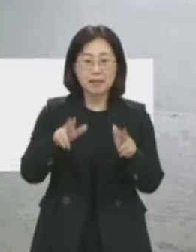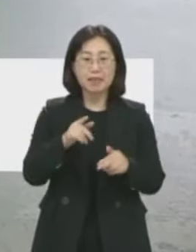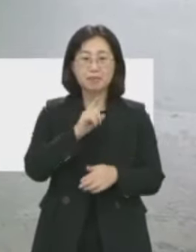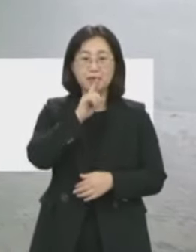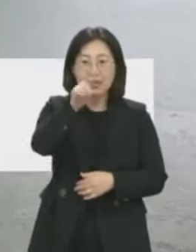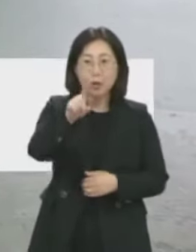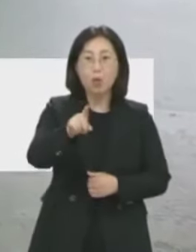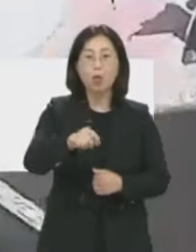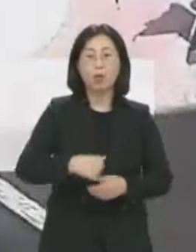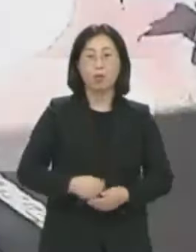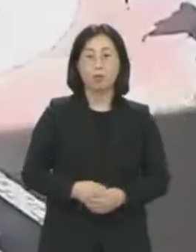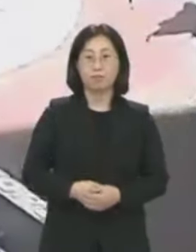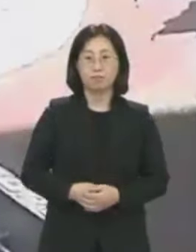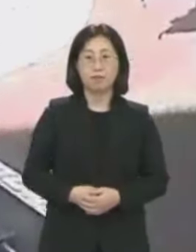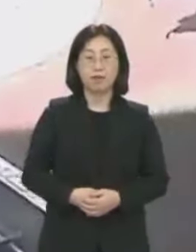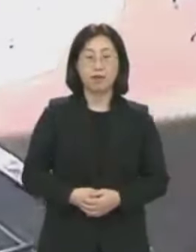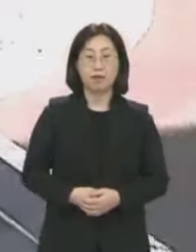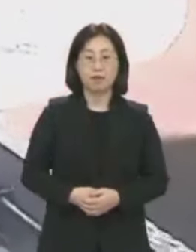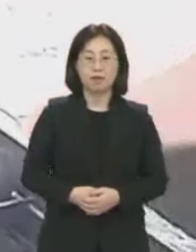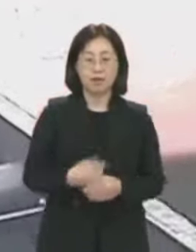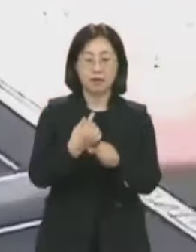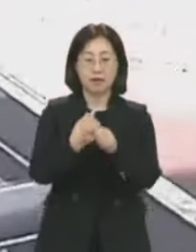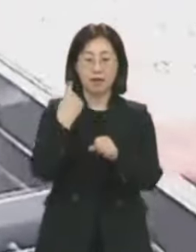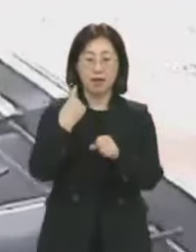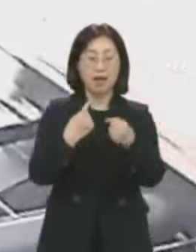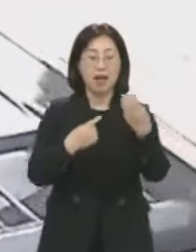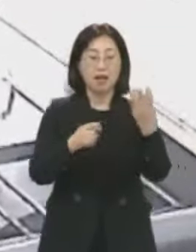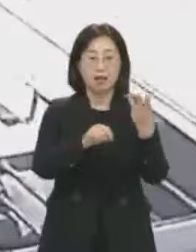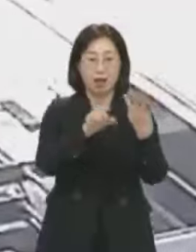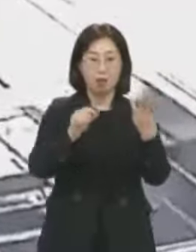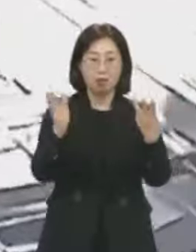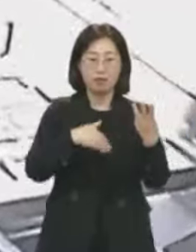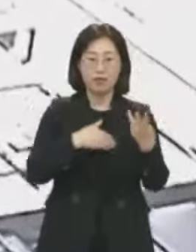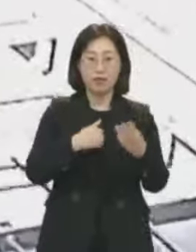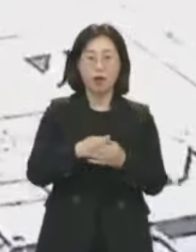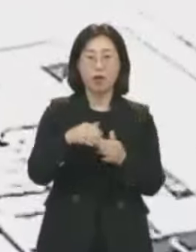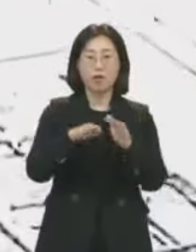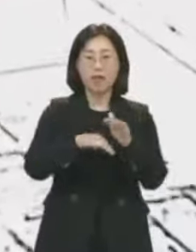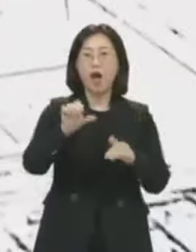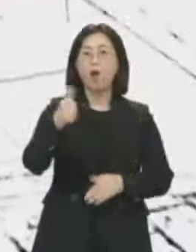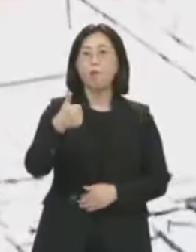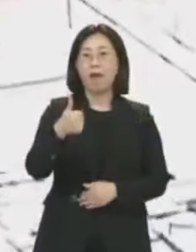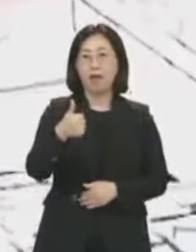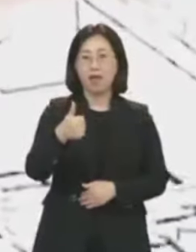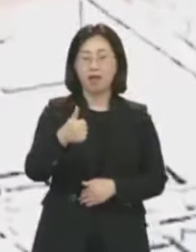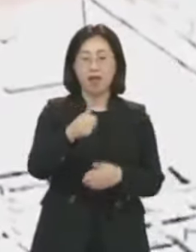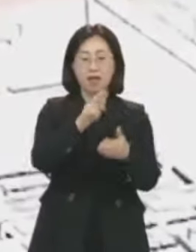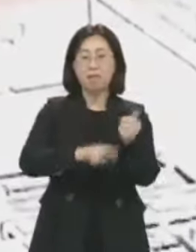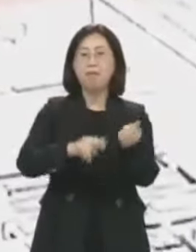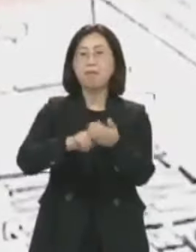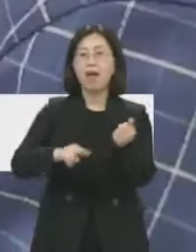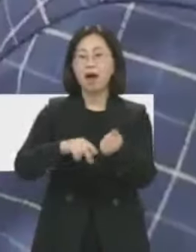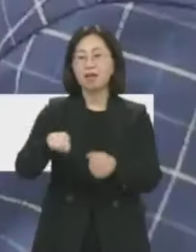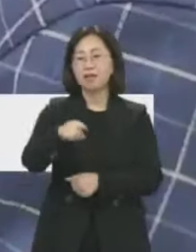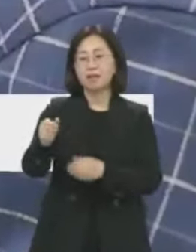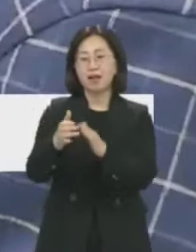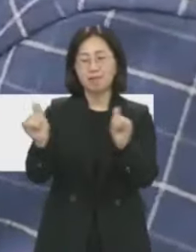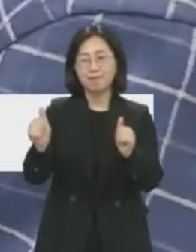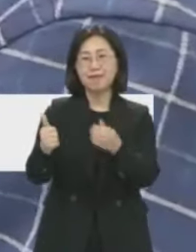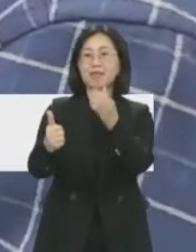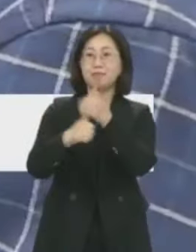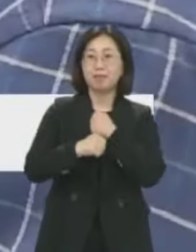신고 접수됐어요. 지난해 3월부터 500여 대의 무적 대포 차량을 유통시킨 일당이 경찰에